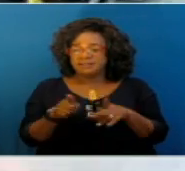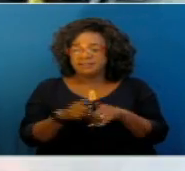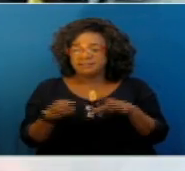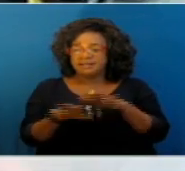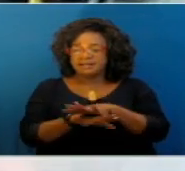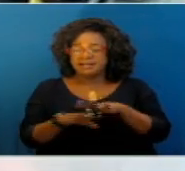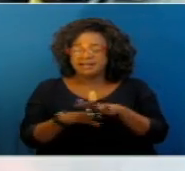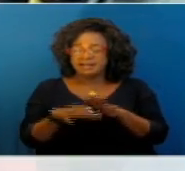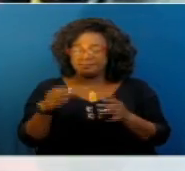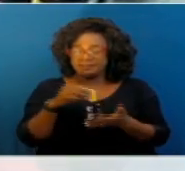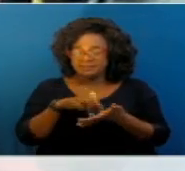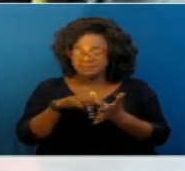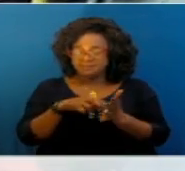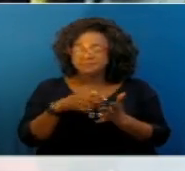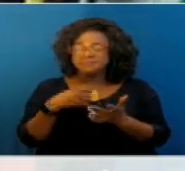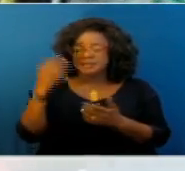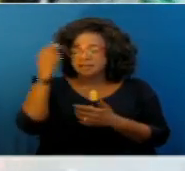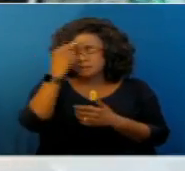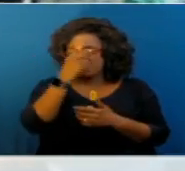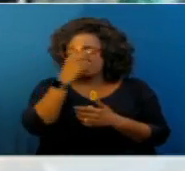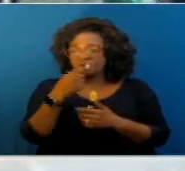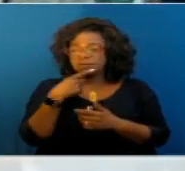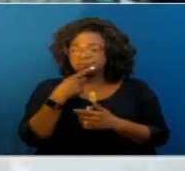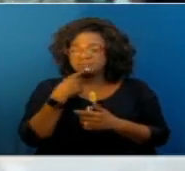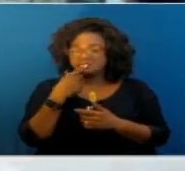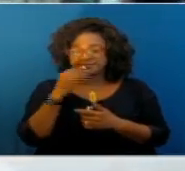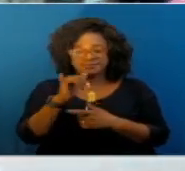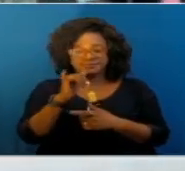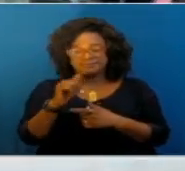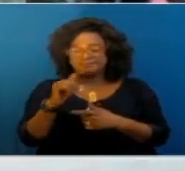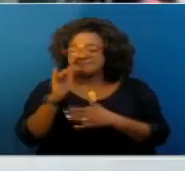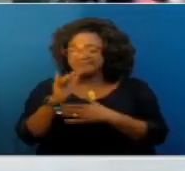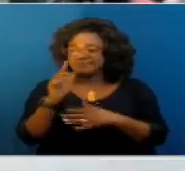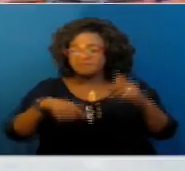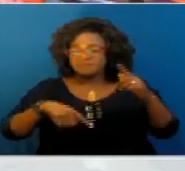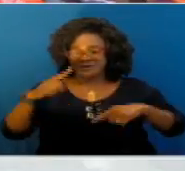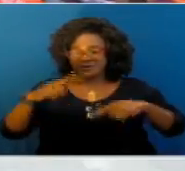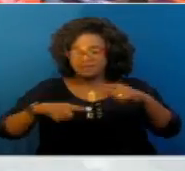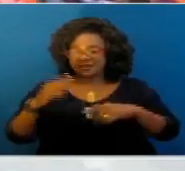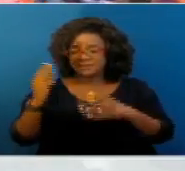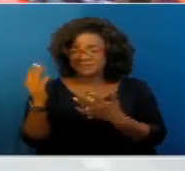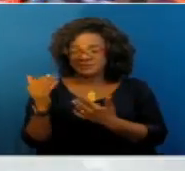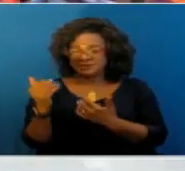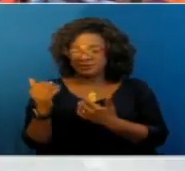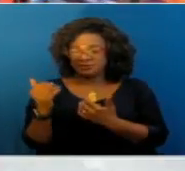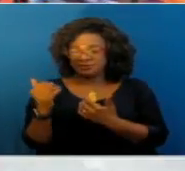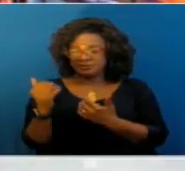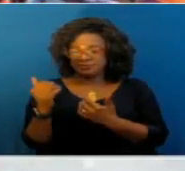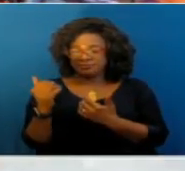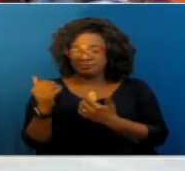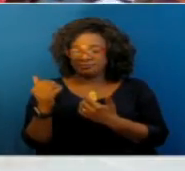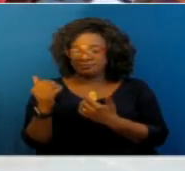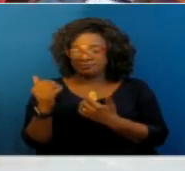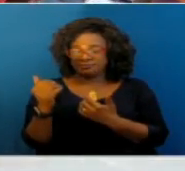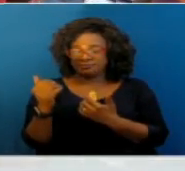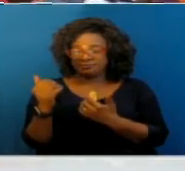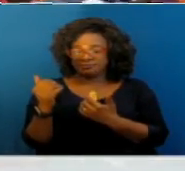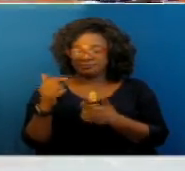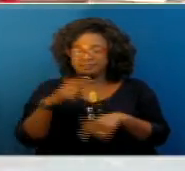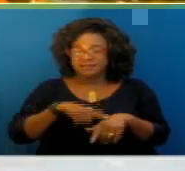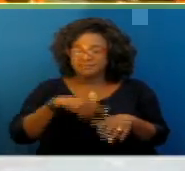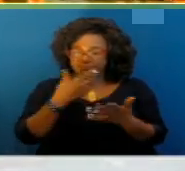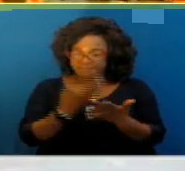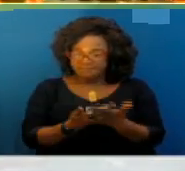mate, Karua's pit stops were full of electorate beaming with varied expectations. And upon her